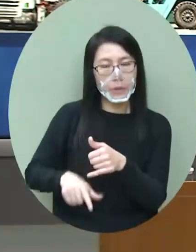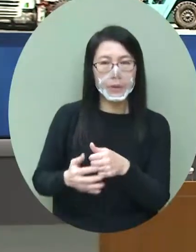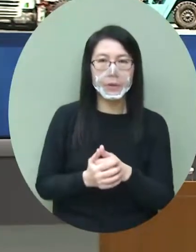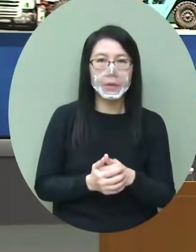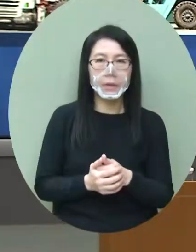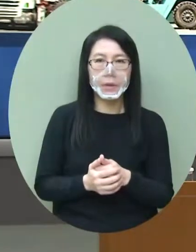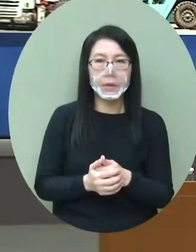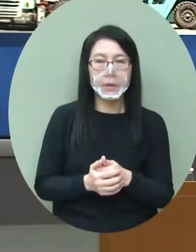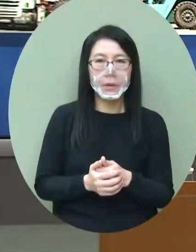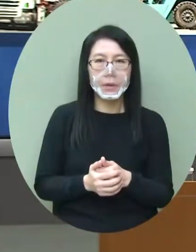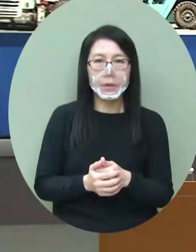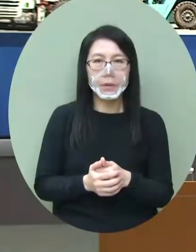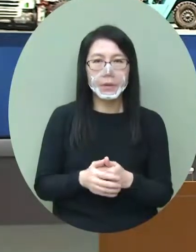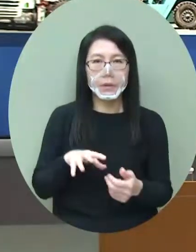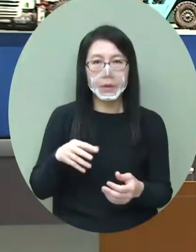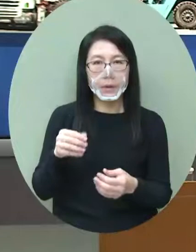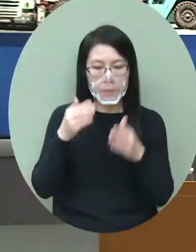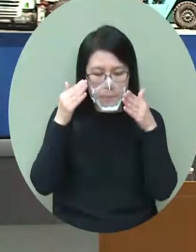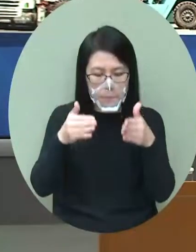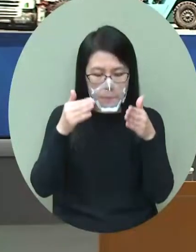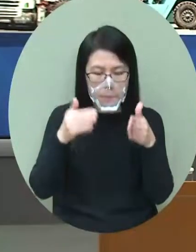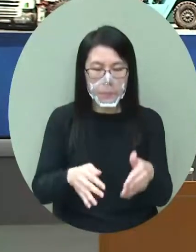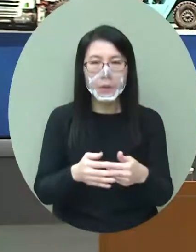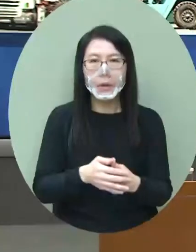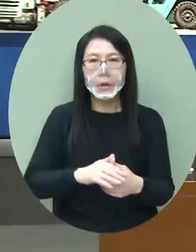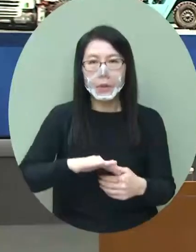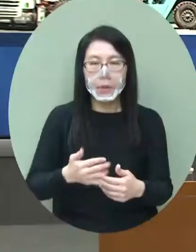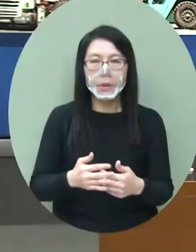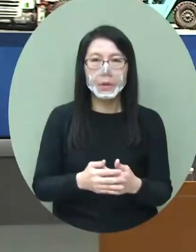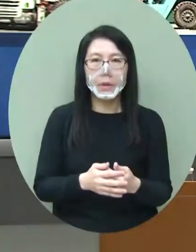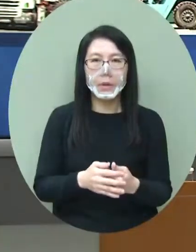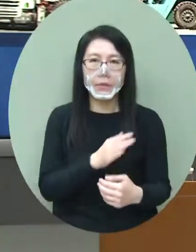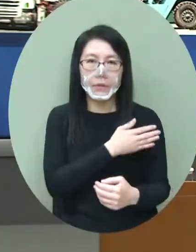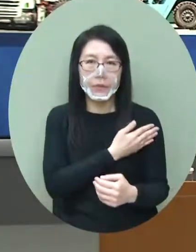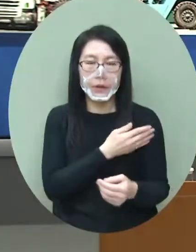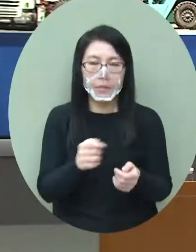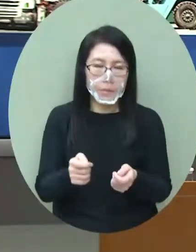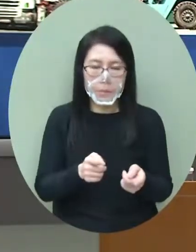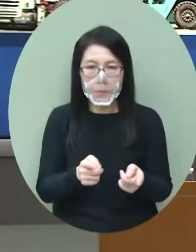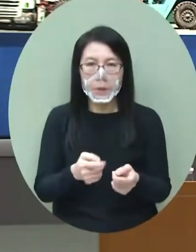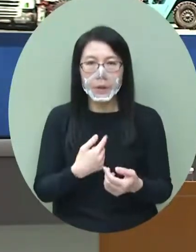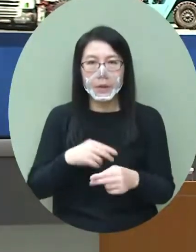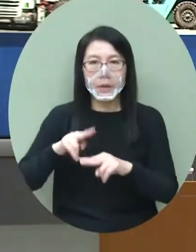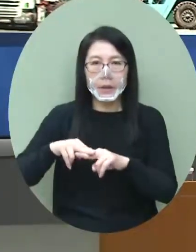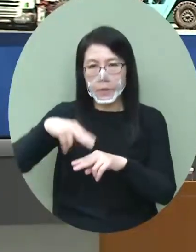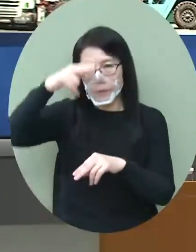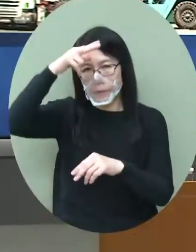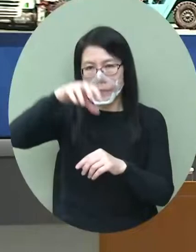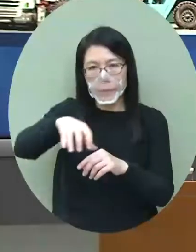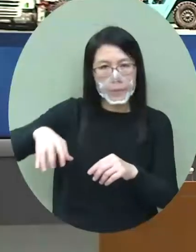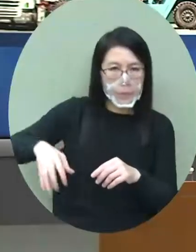下了很大，就是非常关注不同的部门、不同的部委，就是中央的部委